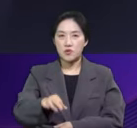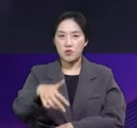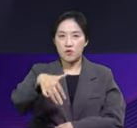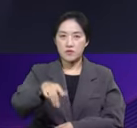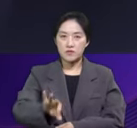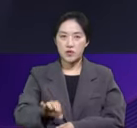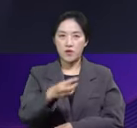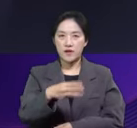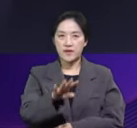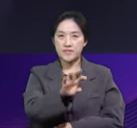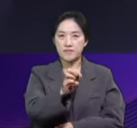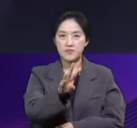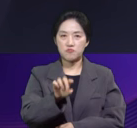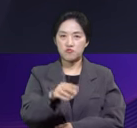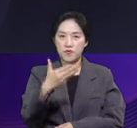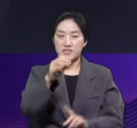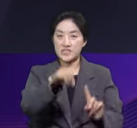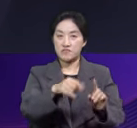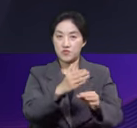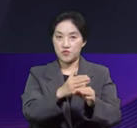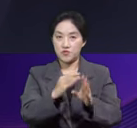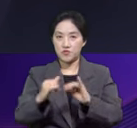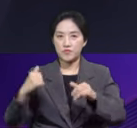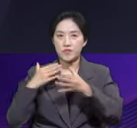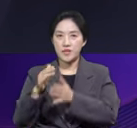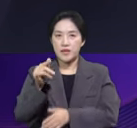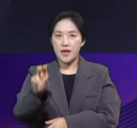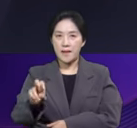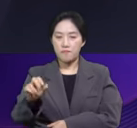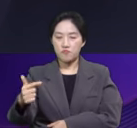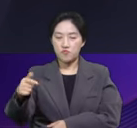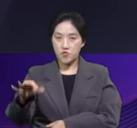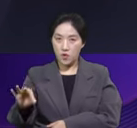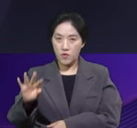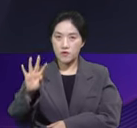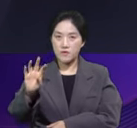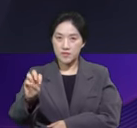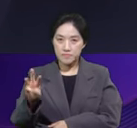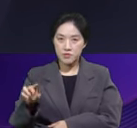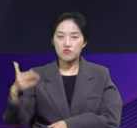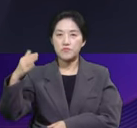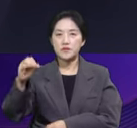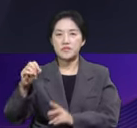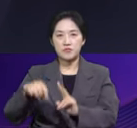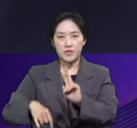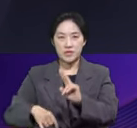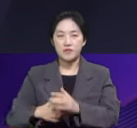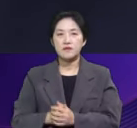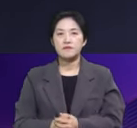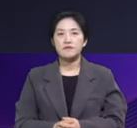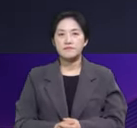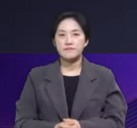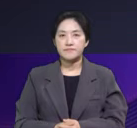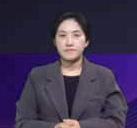후보 43.9%로 현재 1위, 국민의힘 함운경 후보 43.9%로 2위.